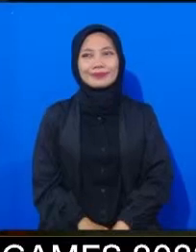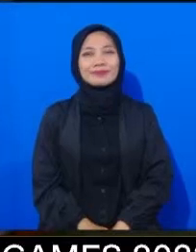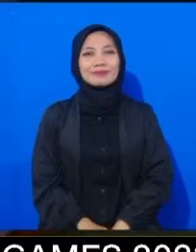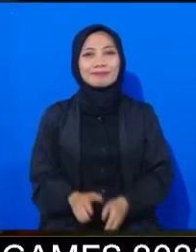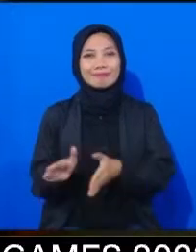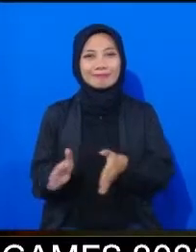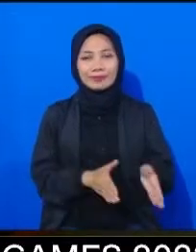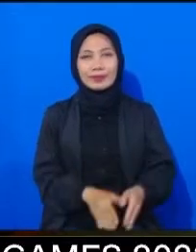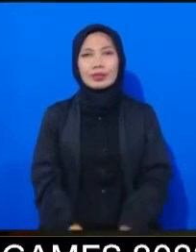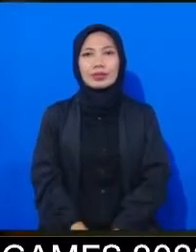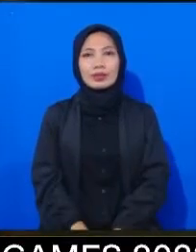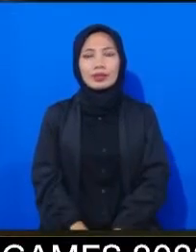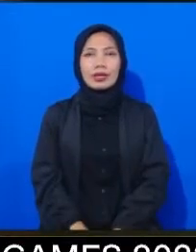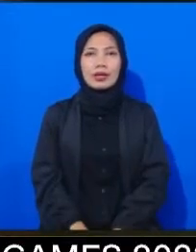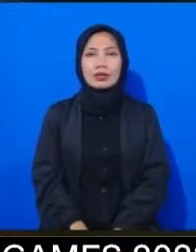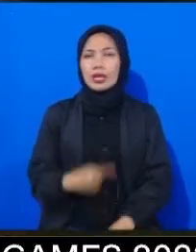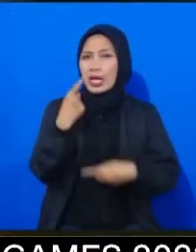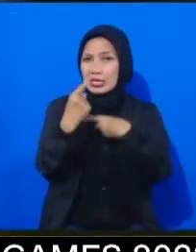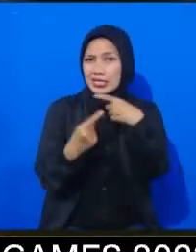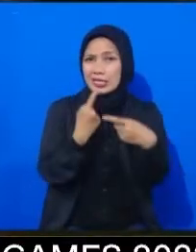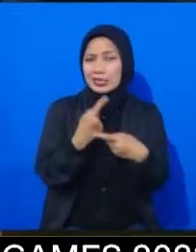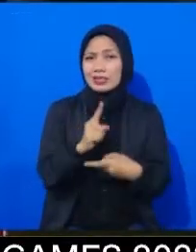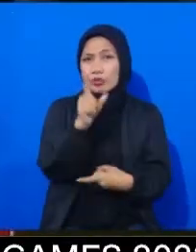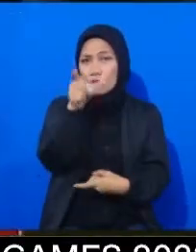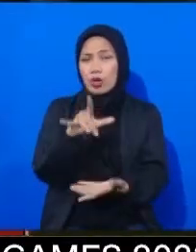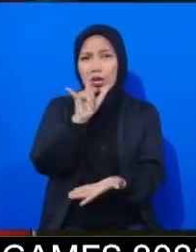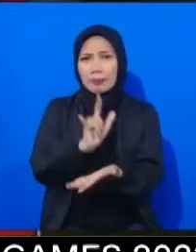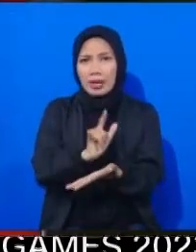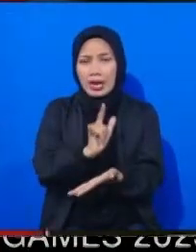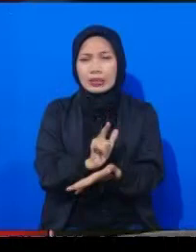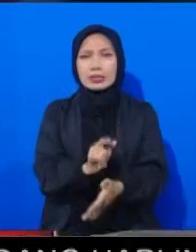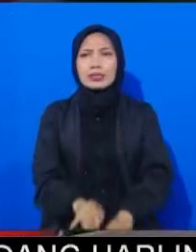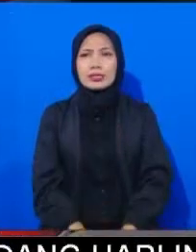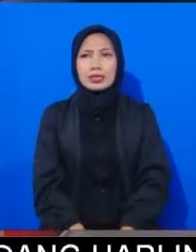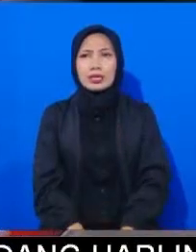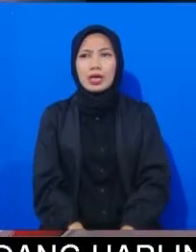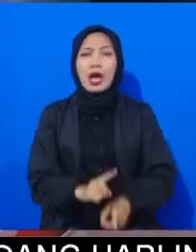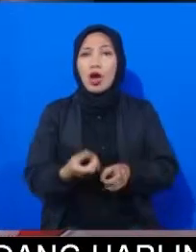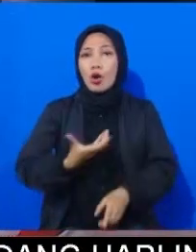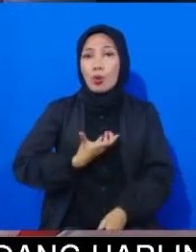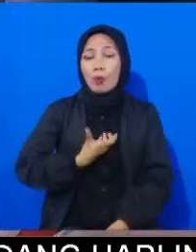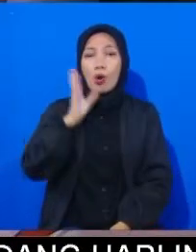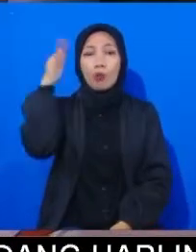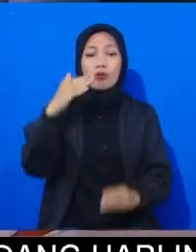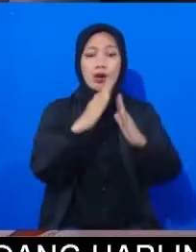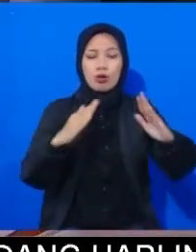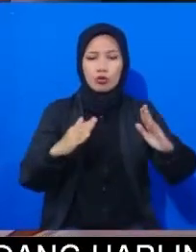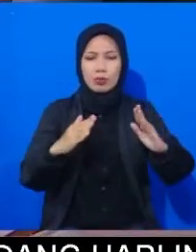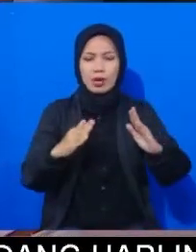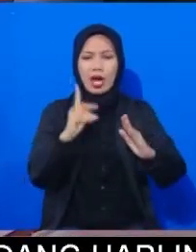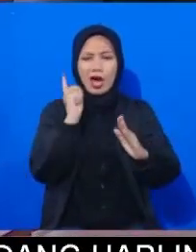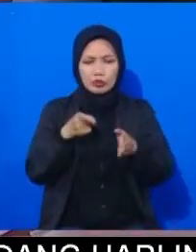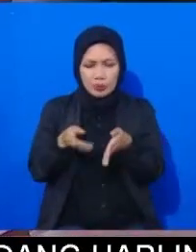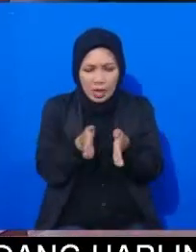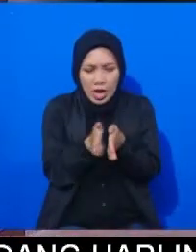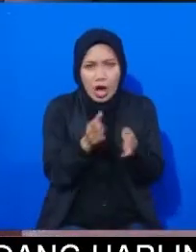Berikutnya kisah seorang warga Kota Bekasi, Jawa Barat harus melewati saluran pembuangan air saat menuju rumahnya ini menjadi viral. Hal ini dilakukan